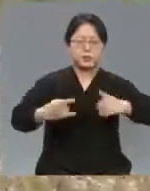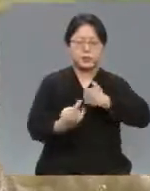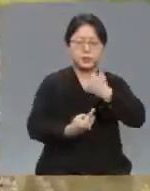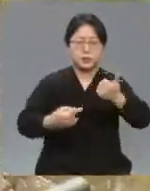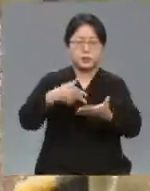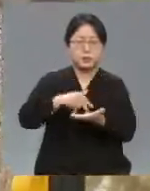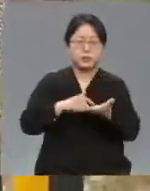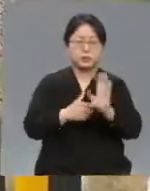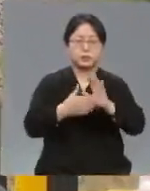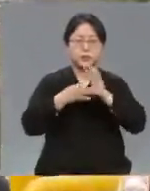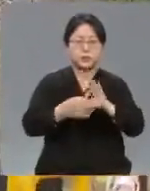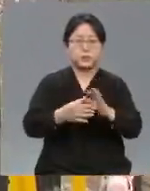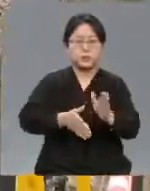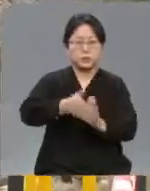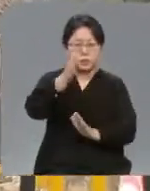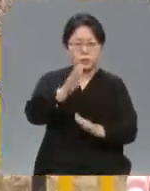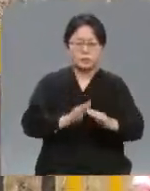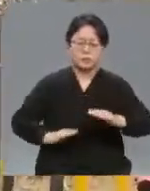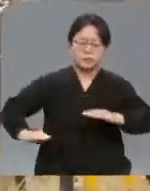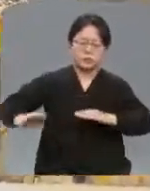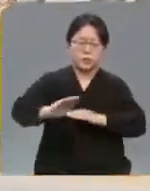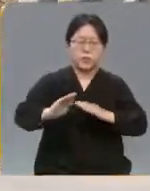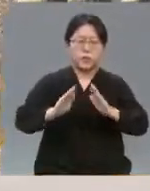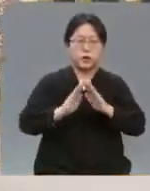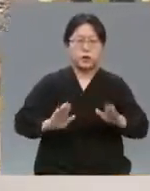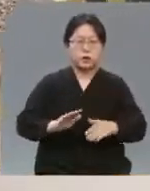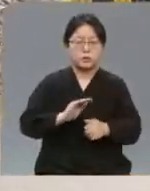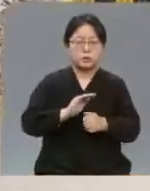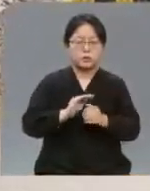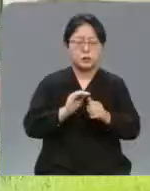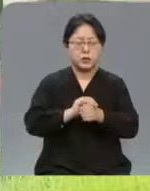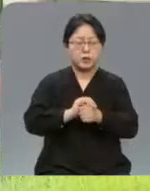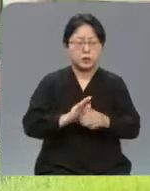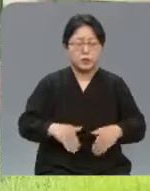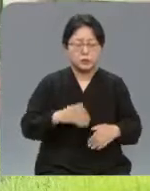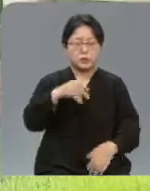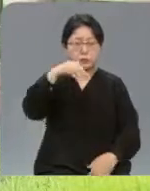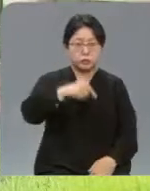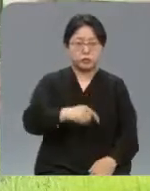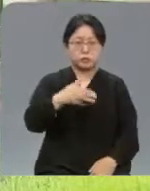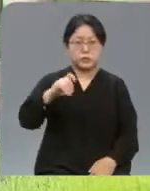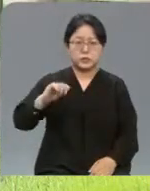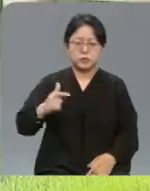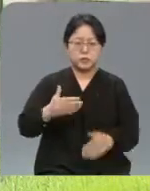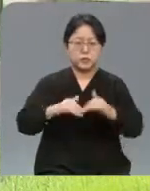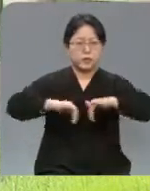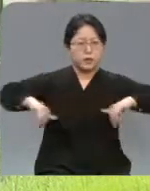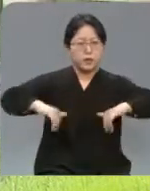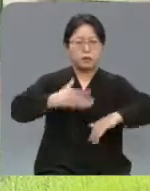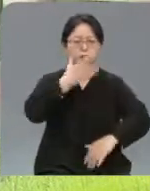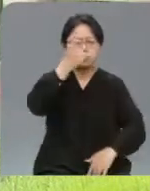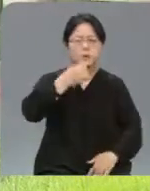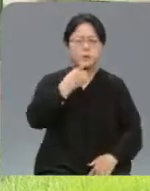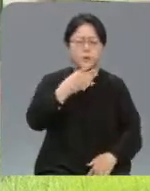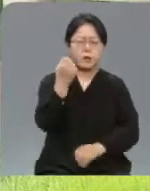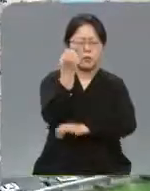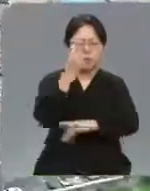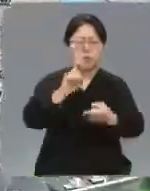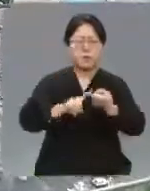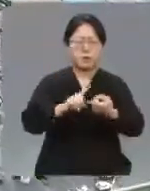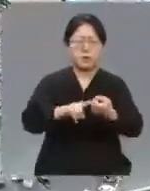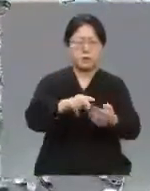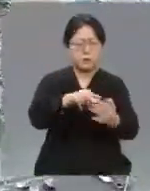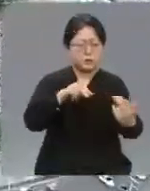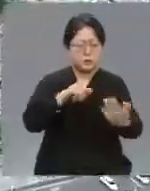성명을 통해 도심을 의해 1 경남 진주와 처음과 달리 순천시 도심 구간만 기존 선로를 사용하는 것은